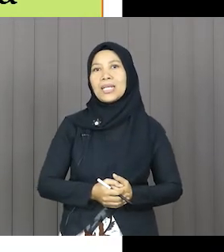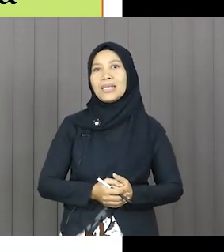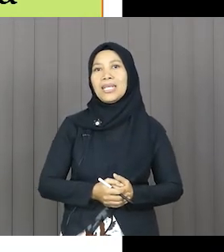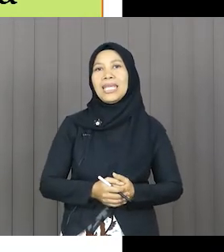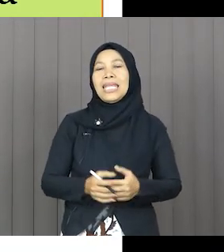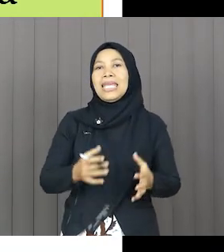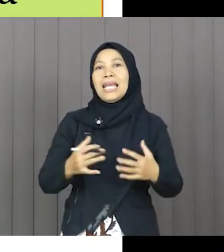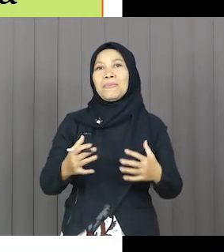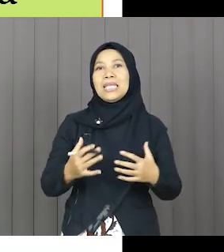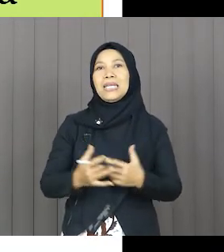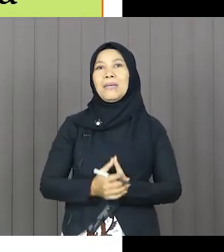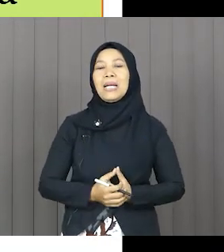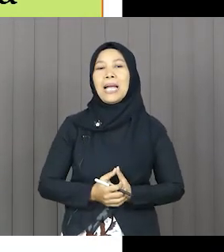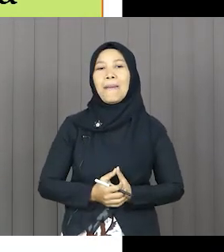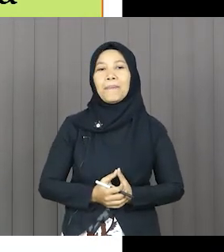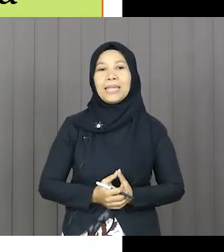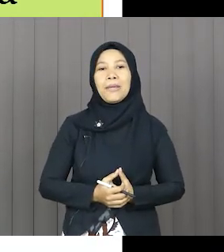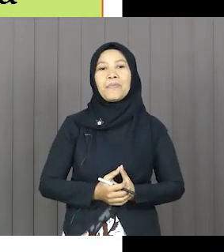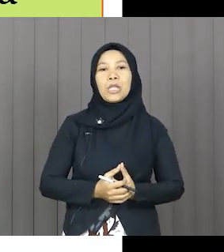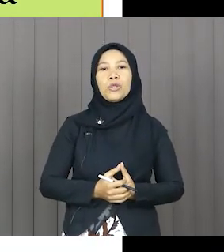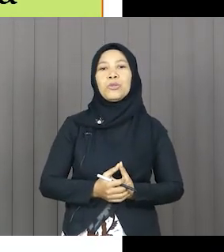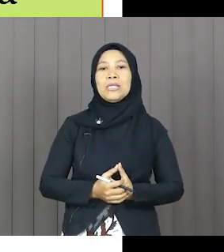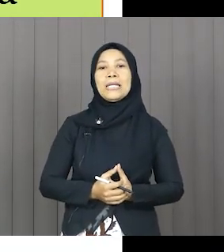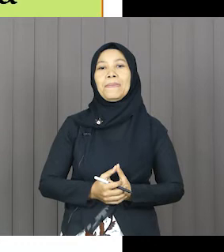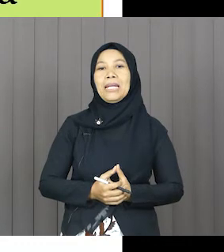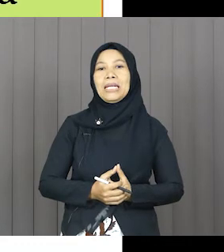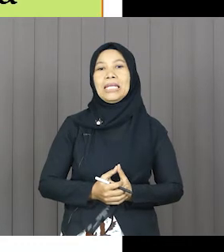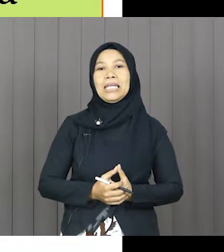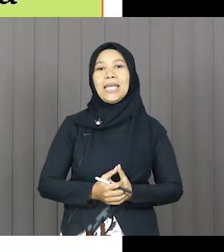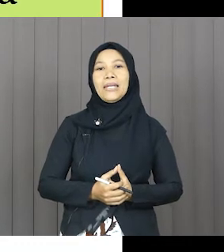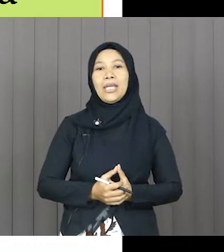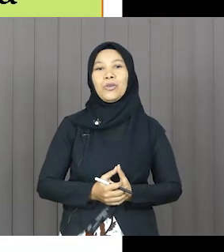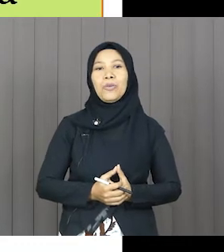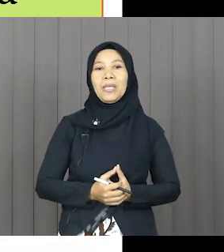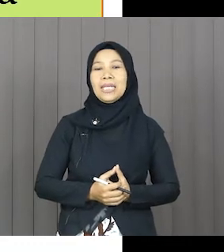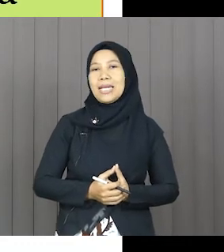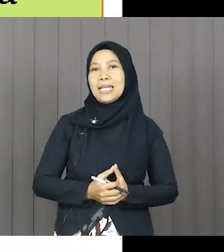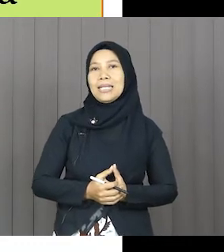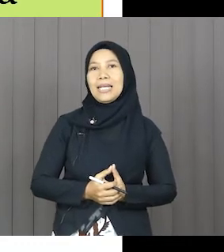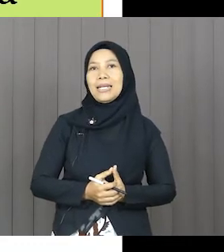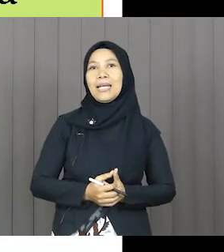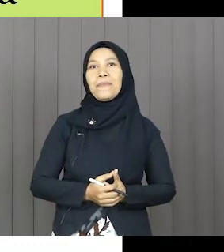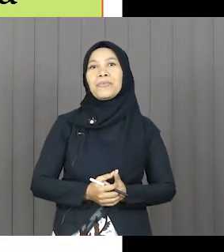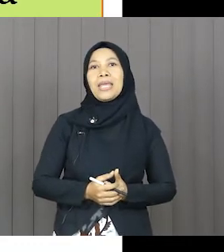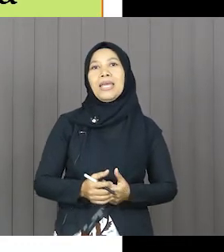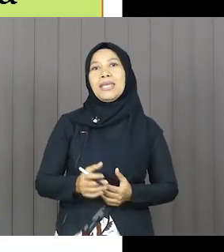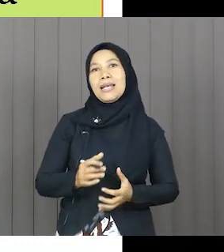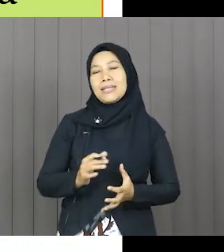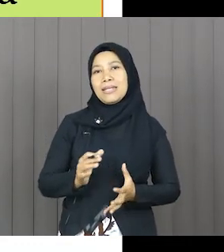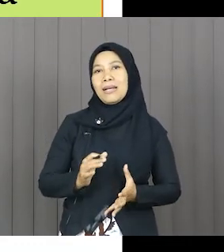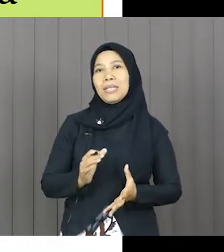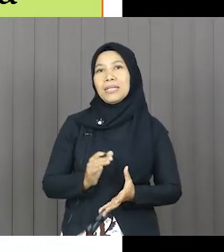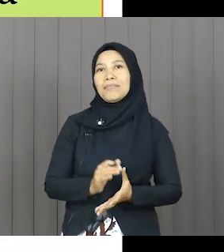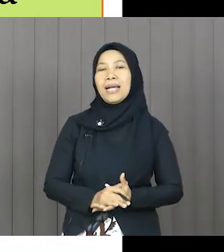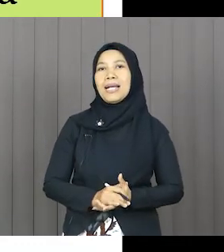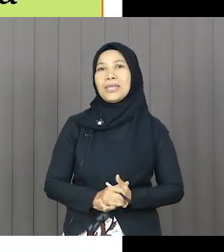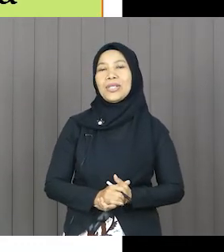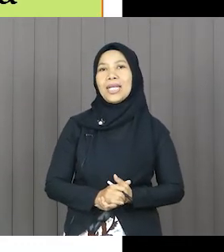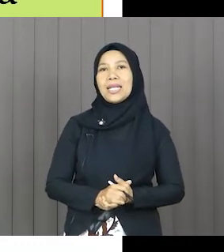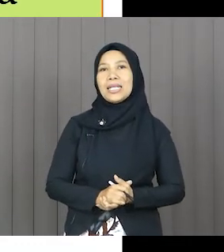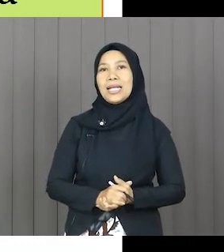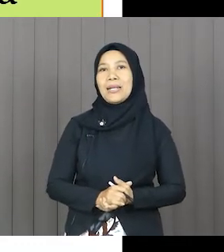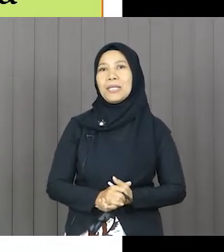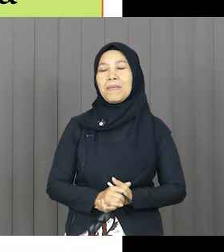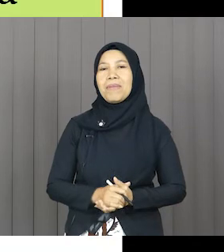utang luar negeri, ini yang menjadi menghambat tumbuhnya kemandirian ekonomi negara-negara yang sedang berkembang